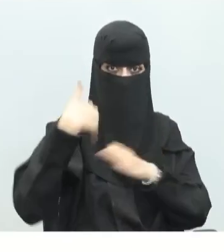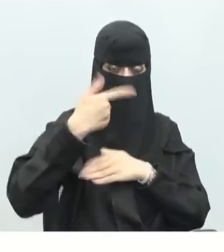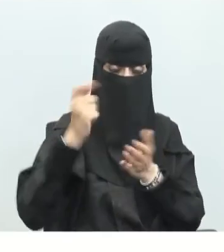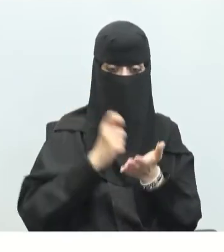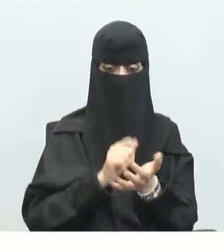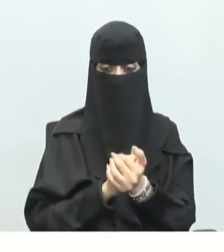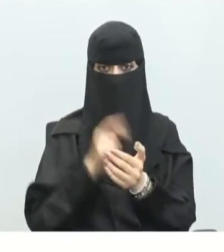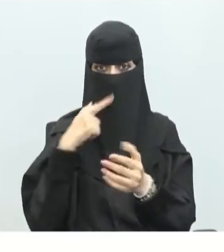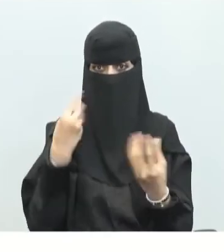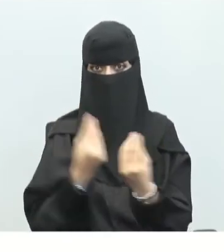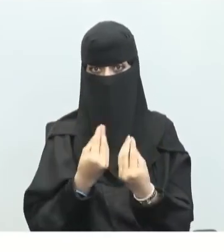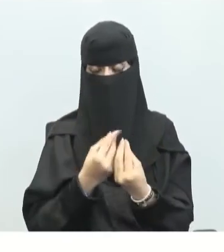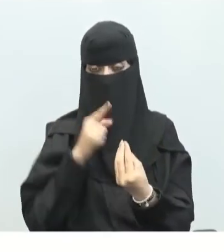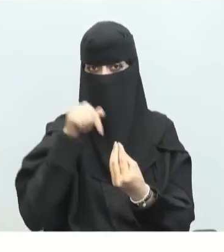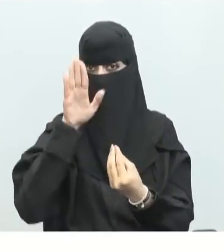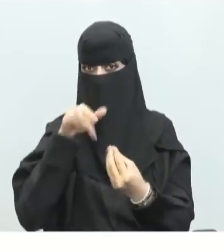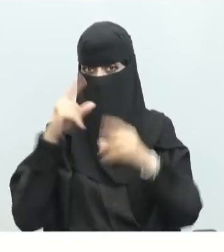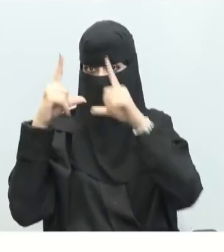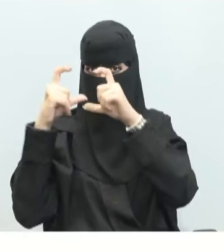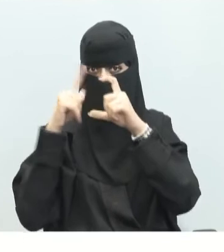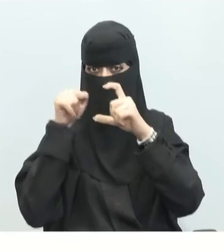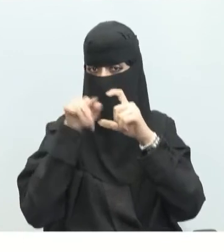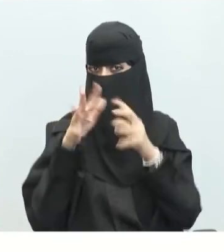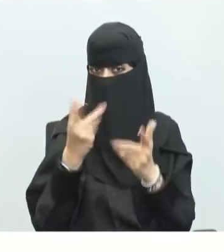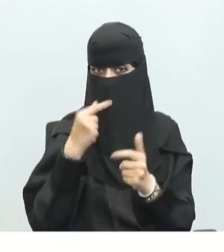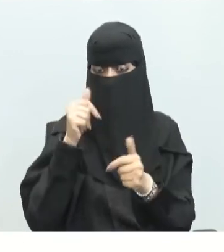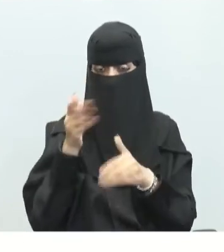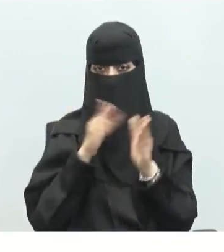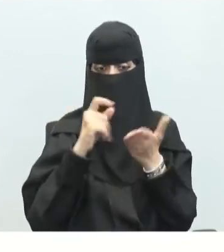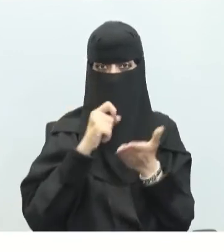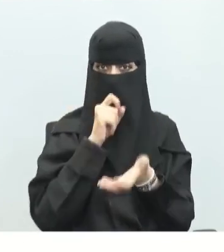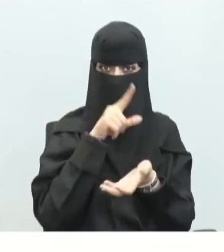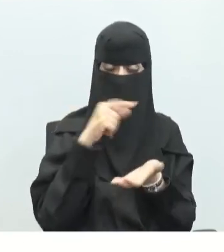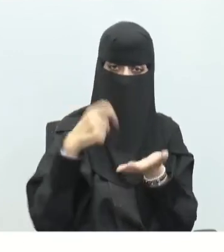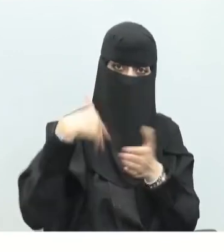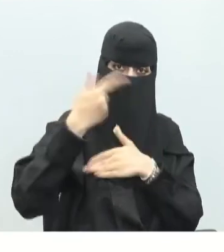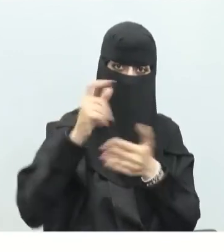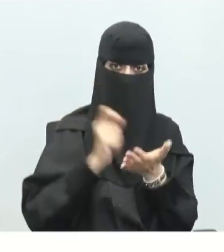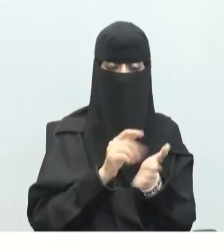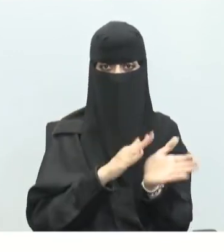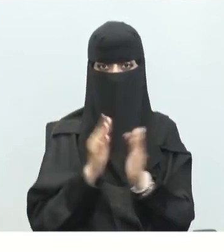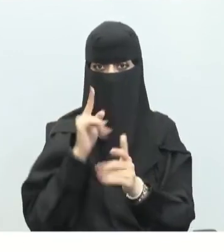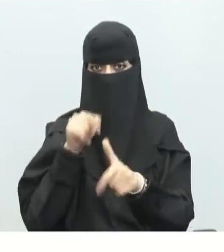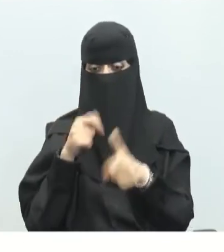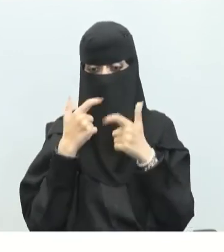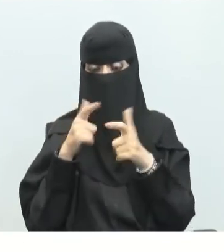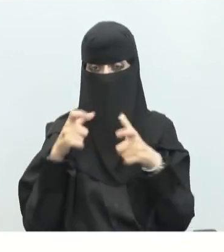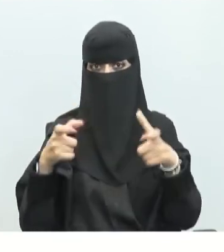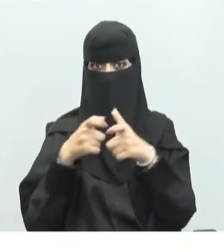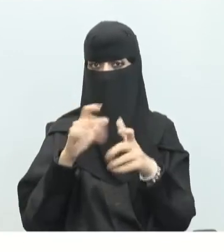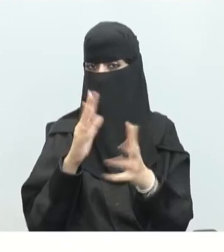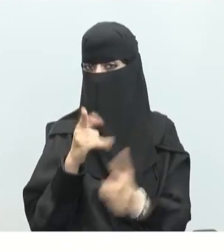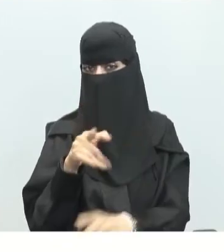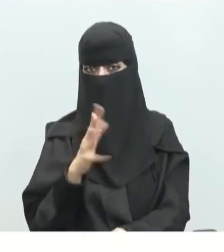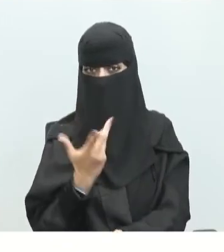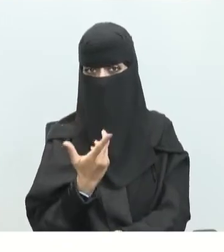يلا مع بعض نبغى نعد الاشياء التي امامي وننطق العدد ثم نكت تلاحظون لديه مجموعه من